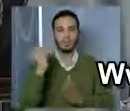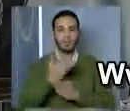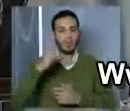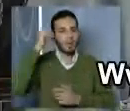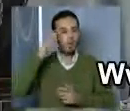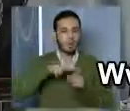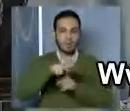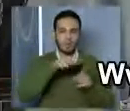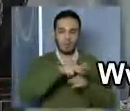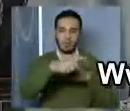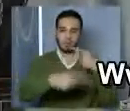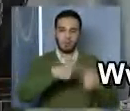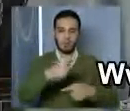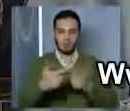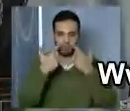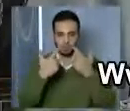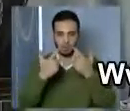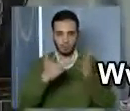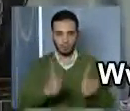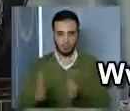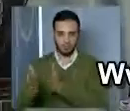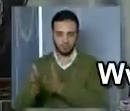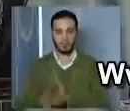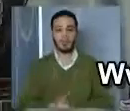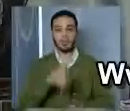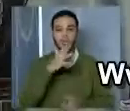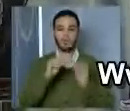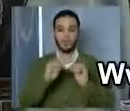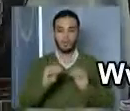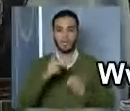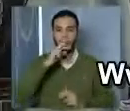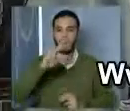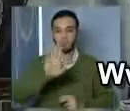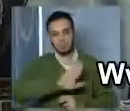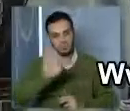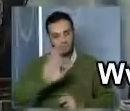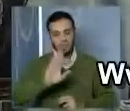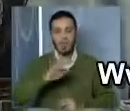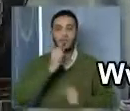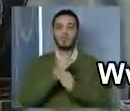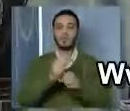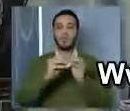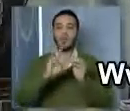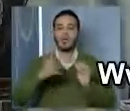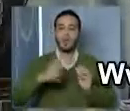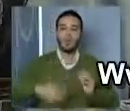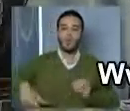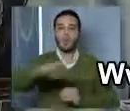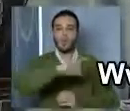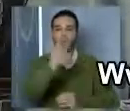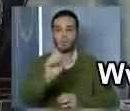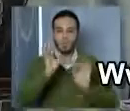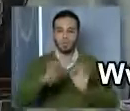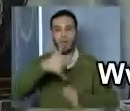الصهاينة. أيها الإخوة والأخوات، ما المطلوب منا؟ المطلوب منا انتفاضة قوية في جميع